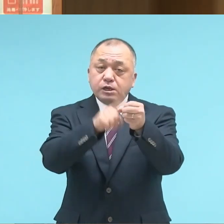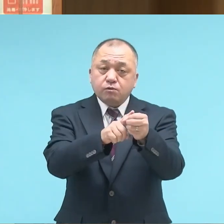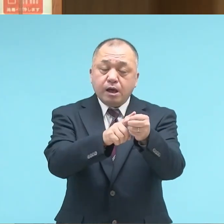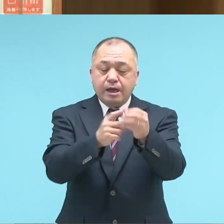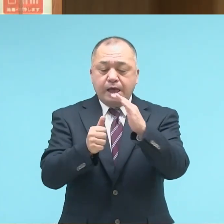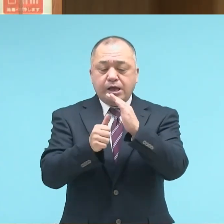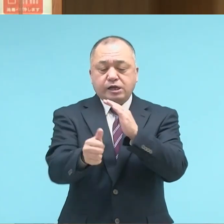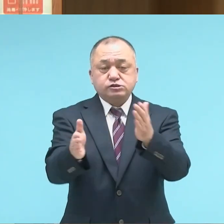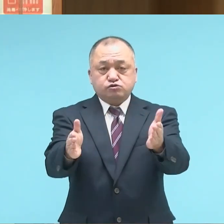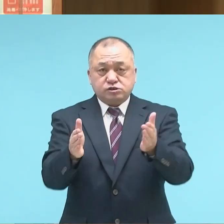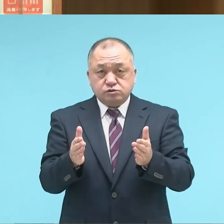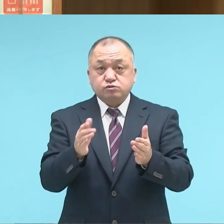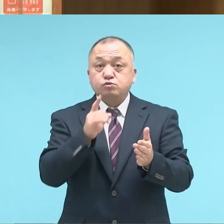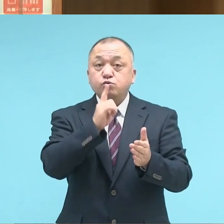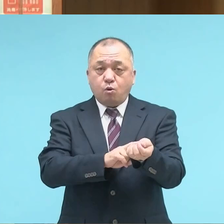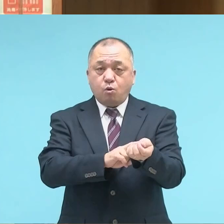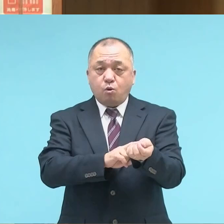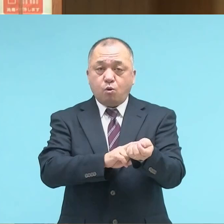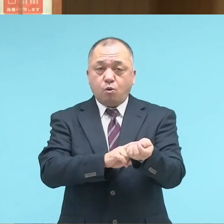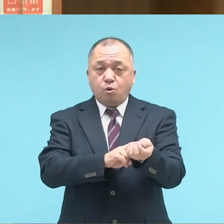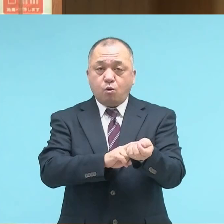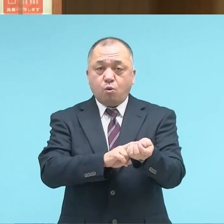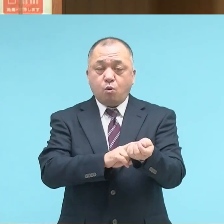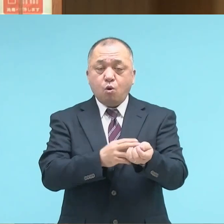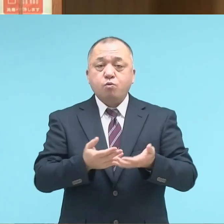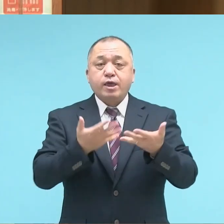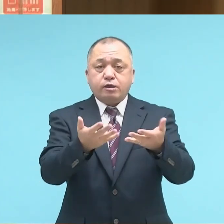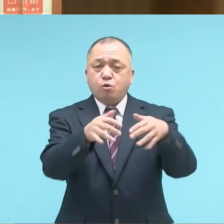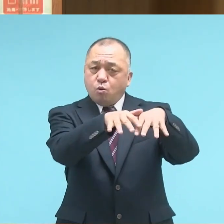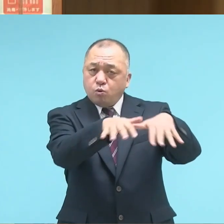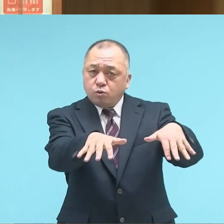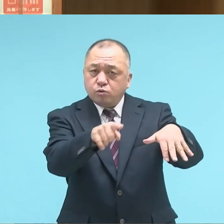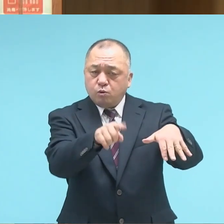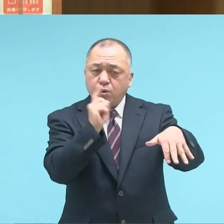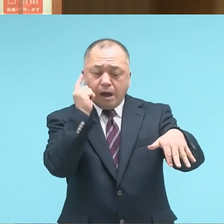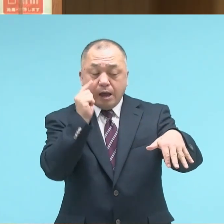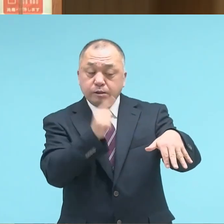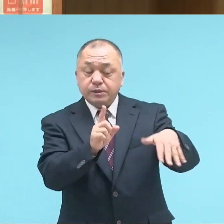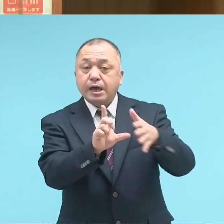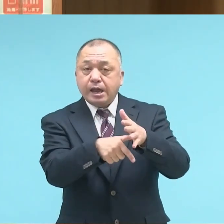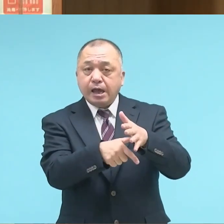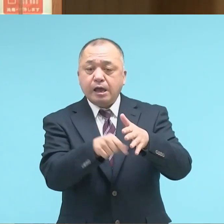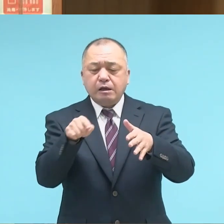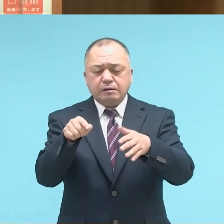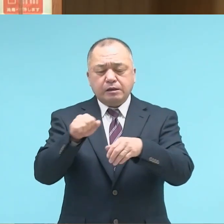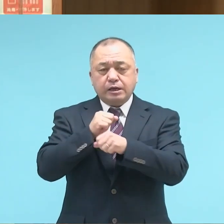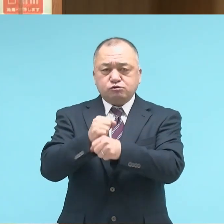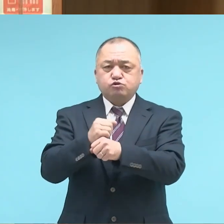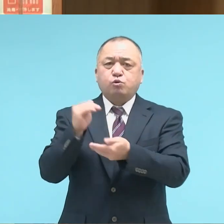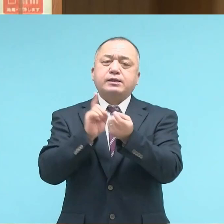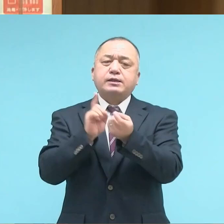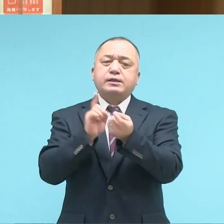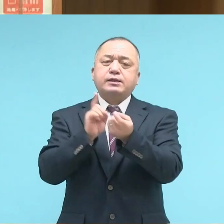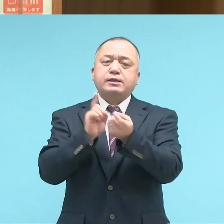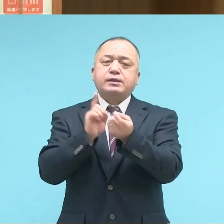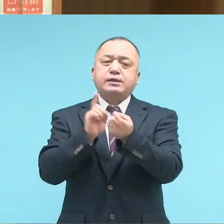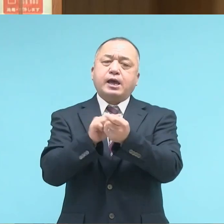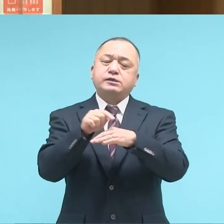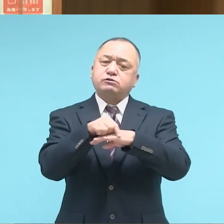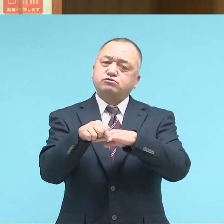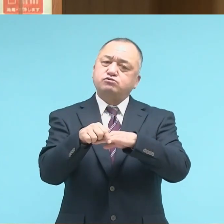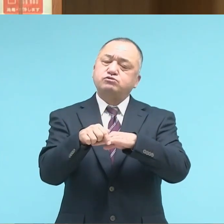自粛というものをですね、医療提供体制の状況を踏まえると、講じることが最も、なんていうか対策